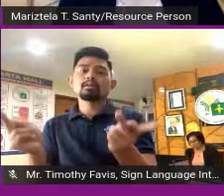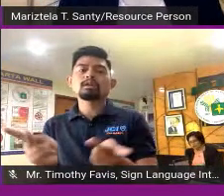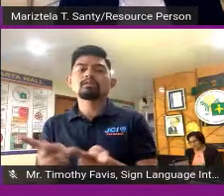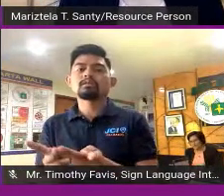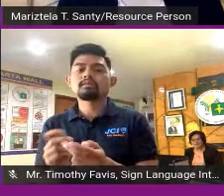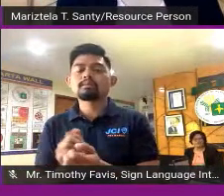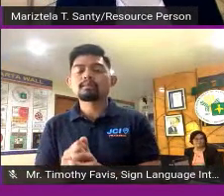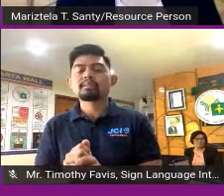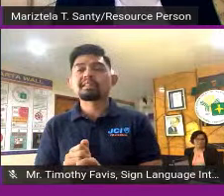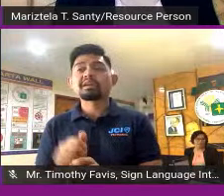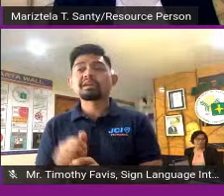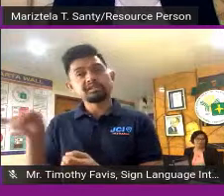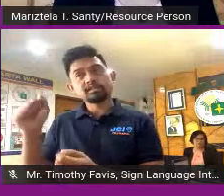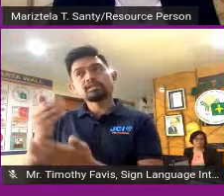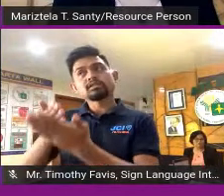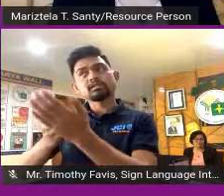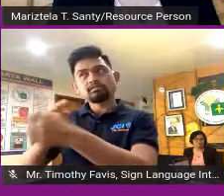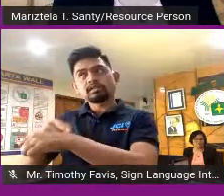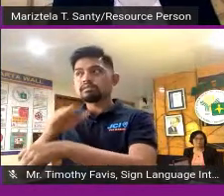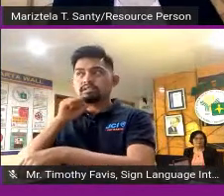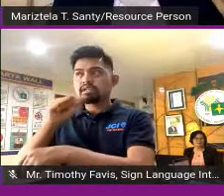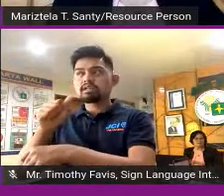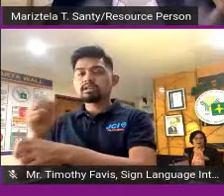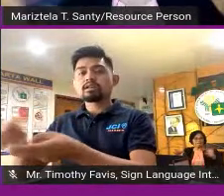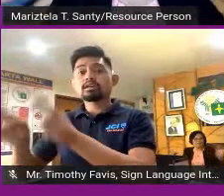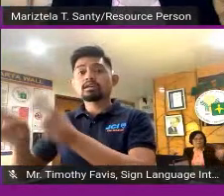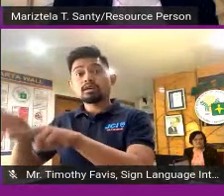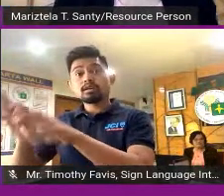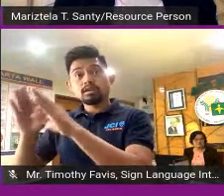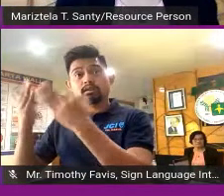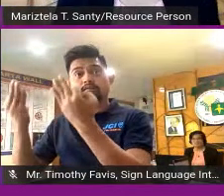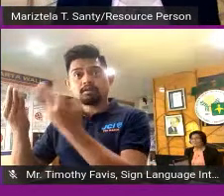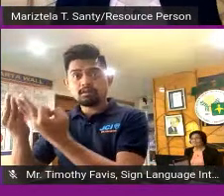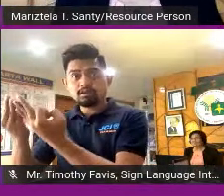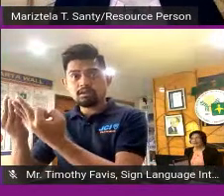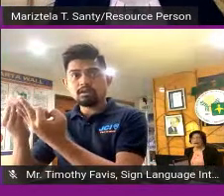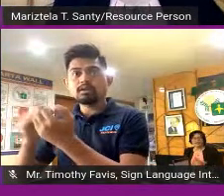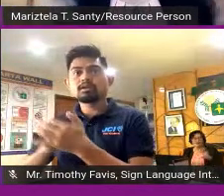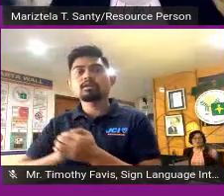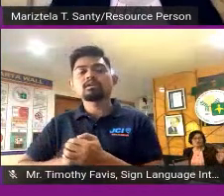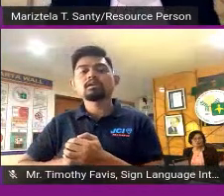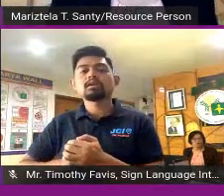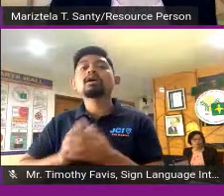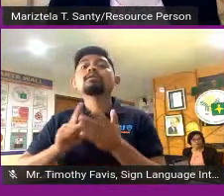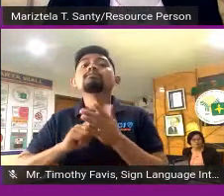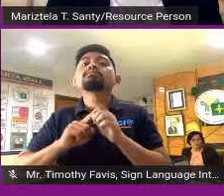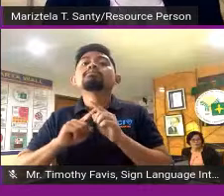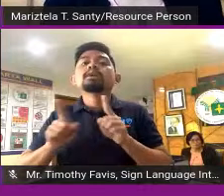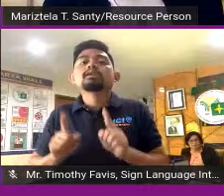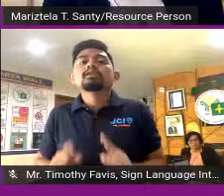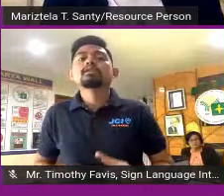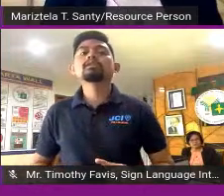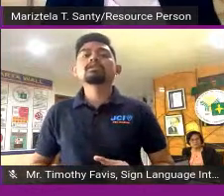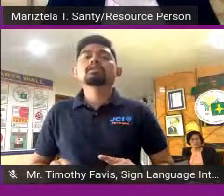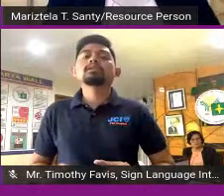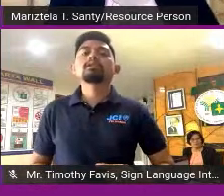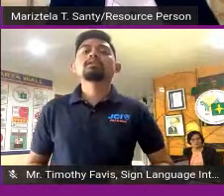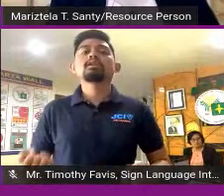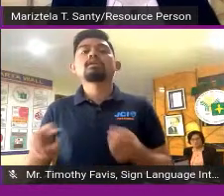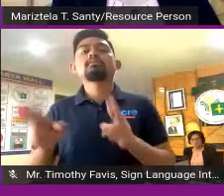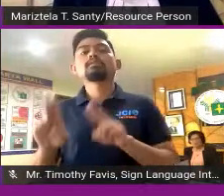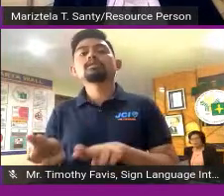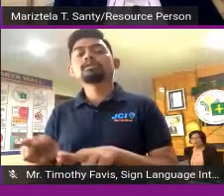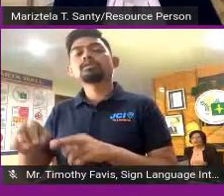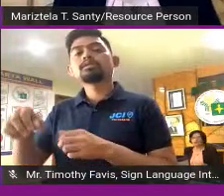Pwedeng hindi ito nangyayari sa pamilya nyo, but it happens around your surroundings. Ano